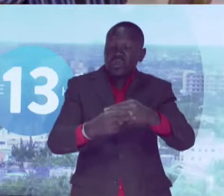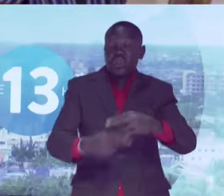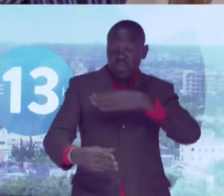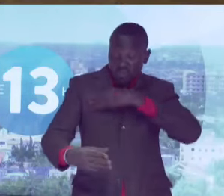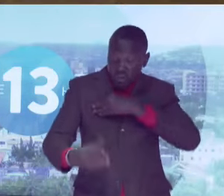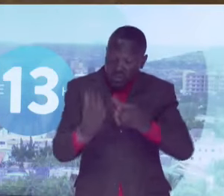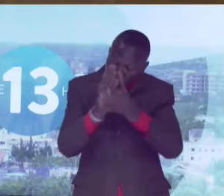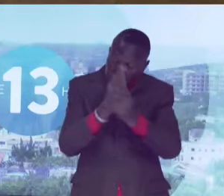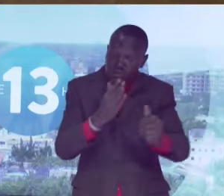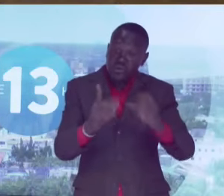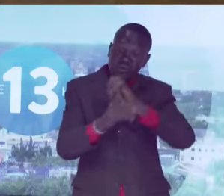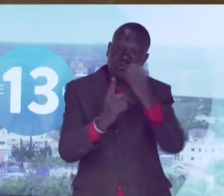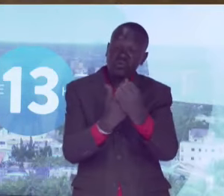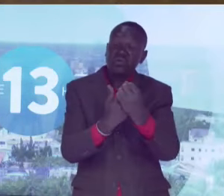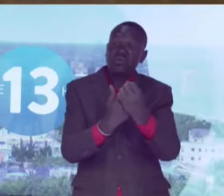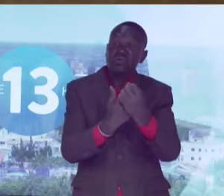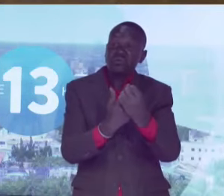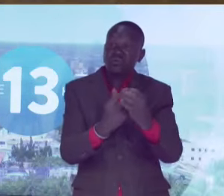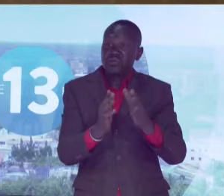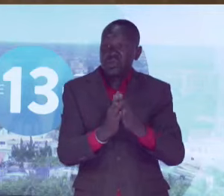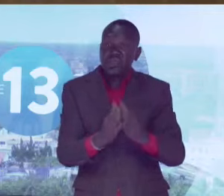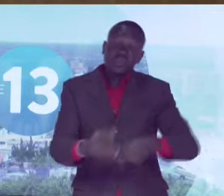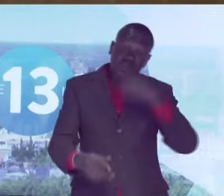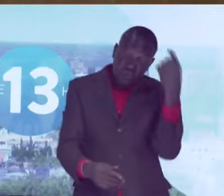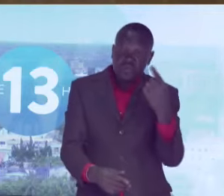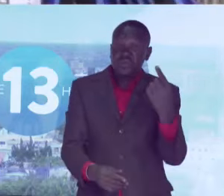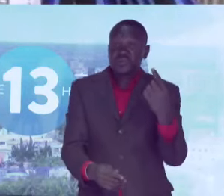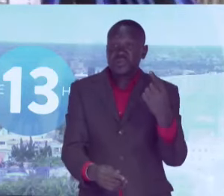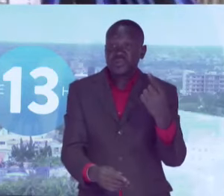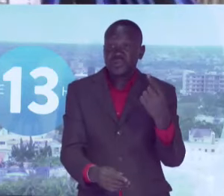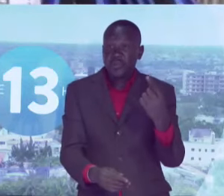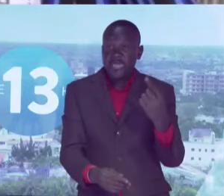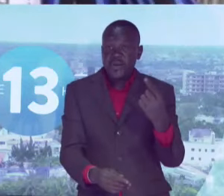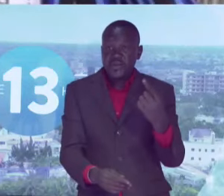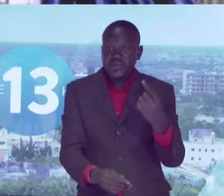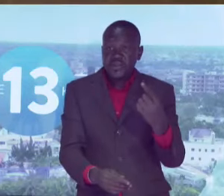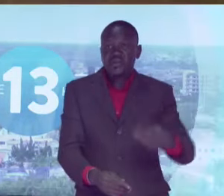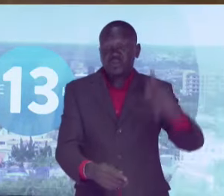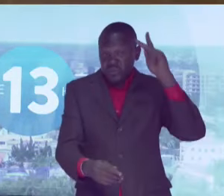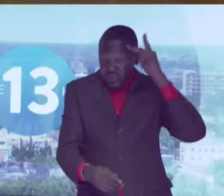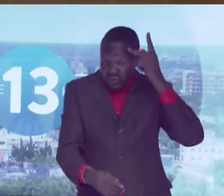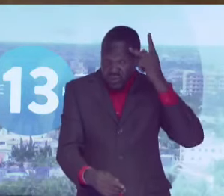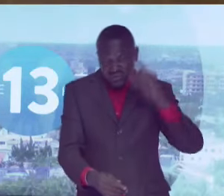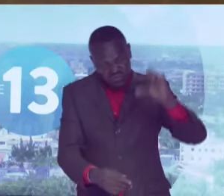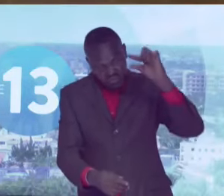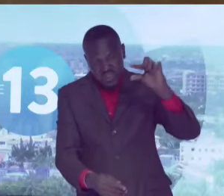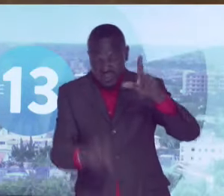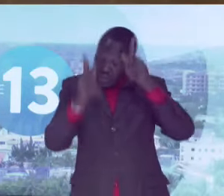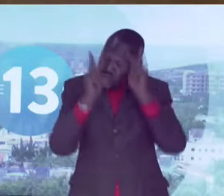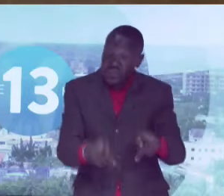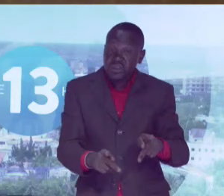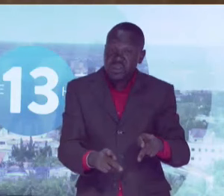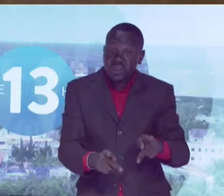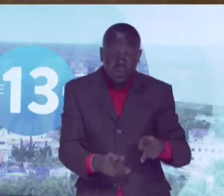socioculturelles. Parce que cette constitution, c'est uniquement l'avis d'une poignée de personnes éclairées. Mais la masse populaire,